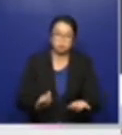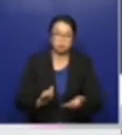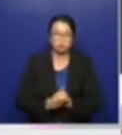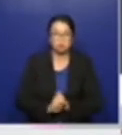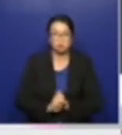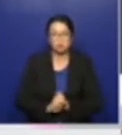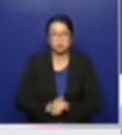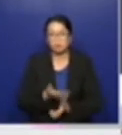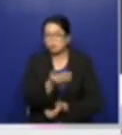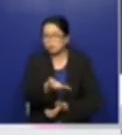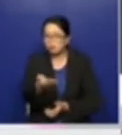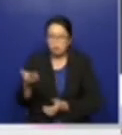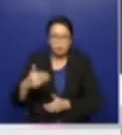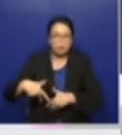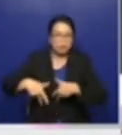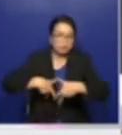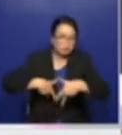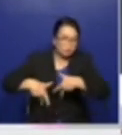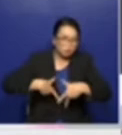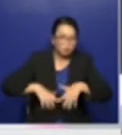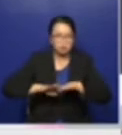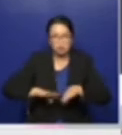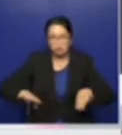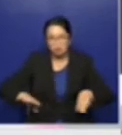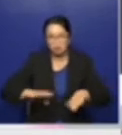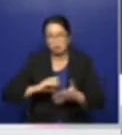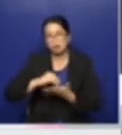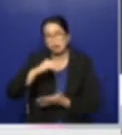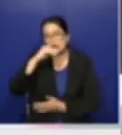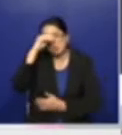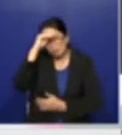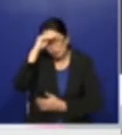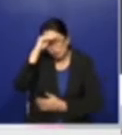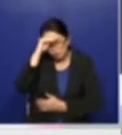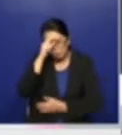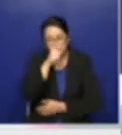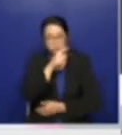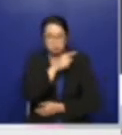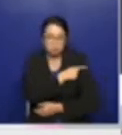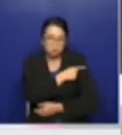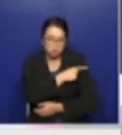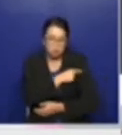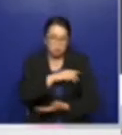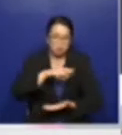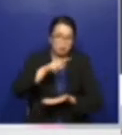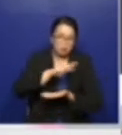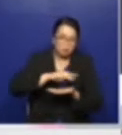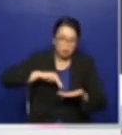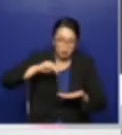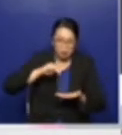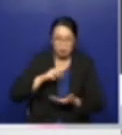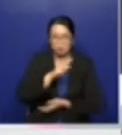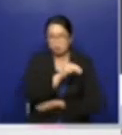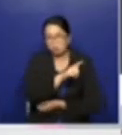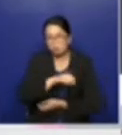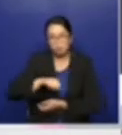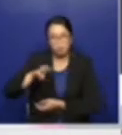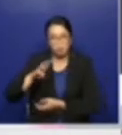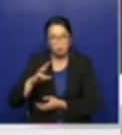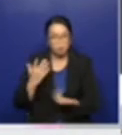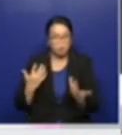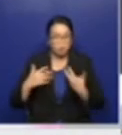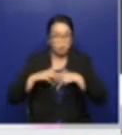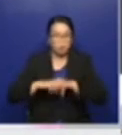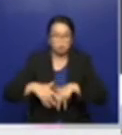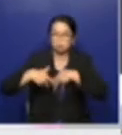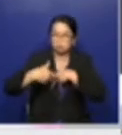ระทั่งเด็กเยาวชนตั้งแต่มัธยมจนถึงมหาวิทยาลัยออกมาเคลื่อนไหวเรียกร้องให้ท่านปฏิรูปเกิดความขัด